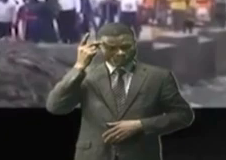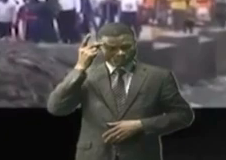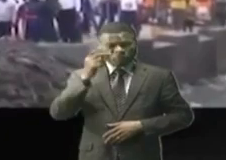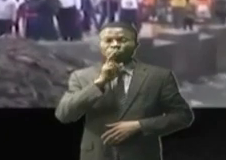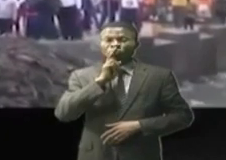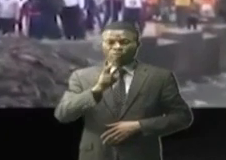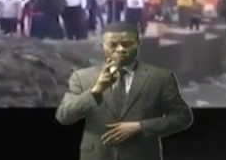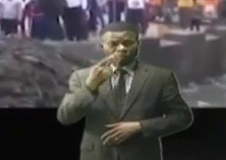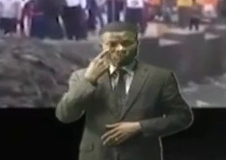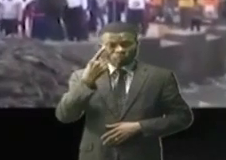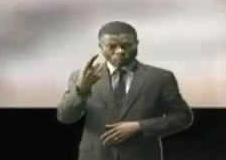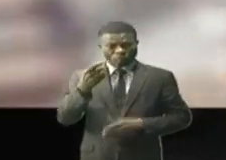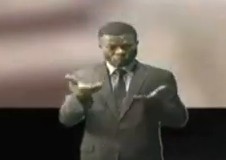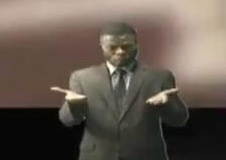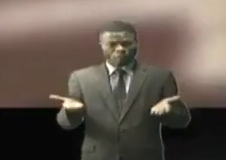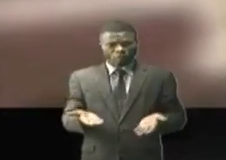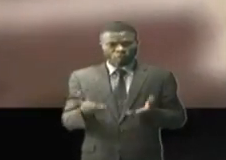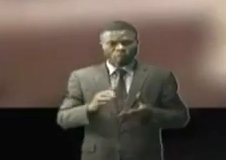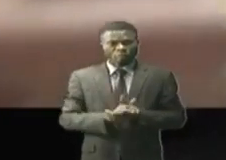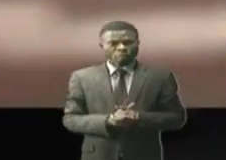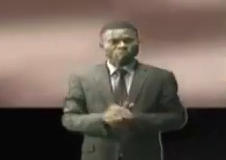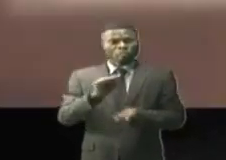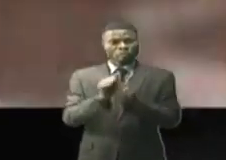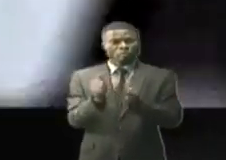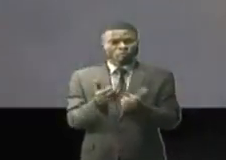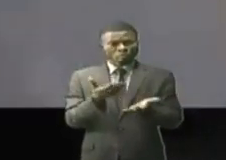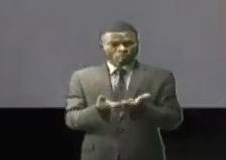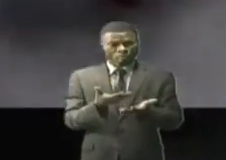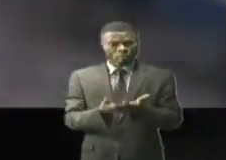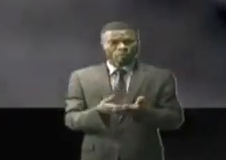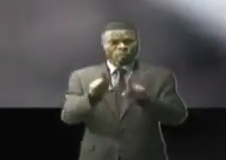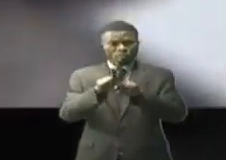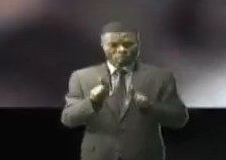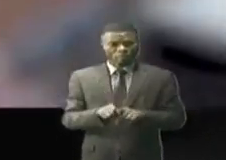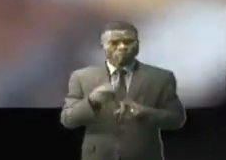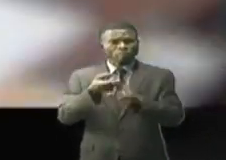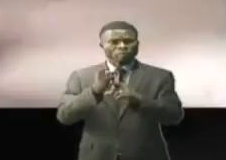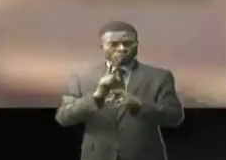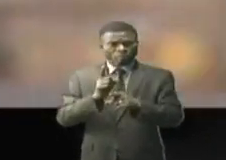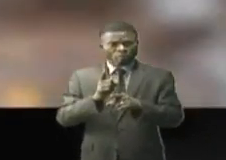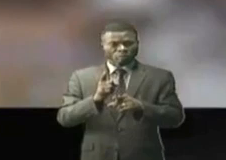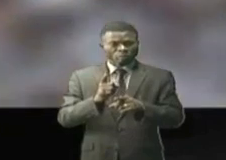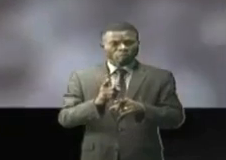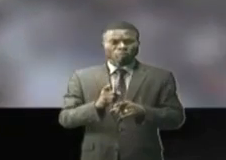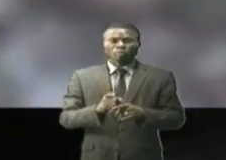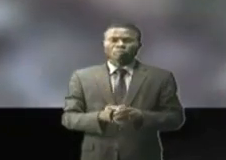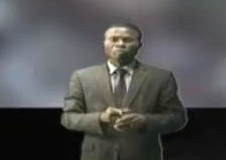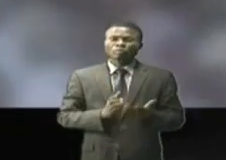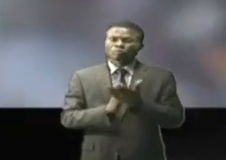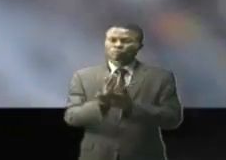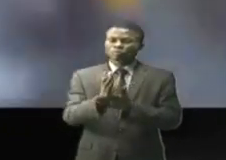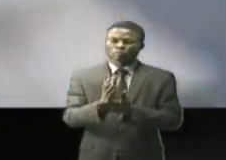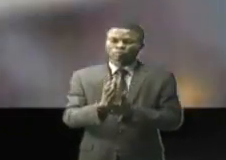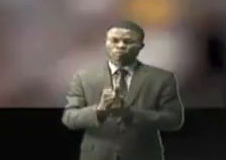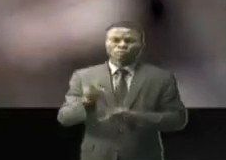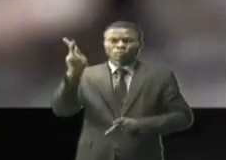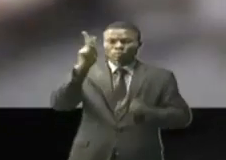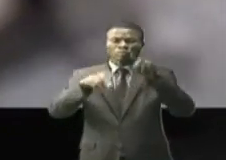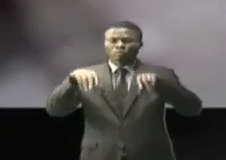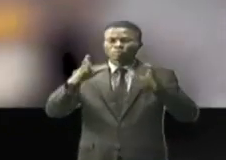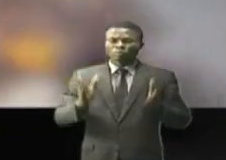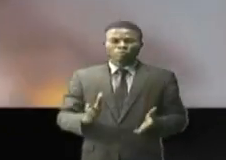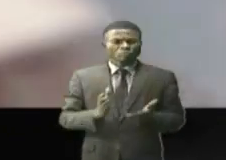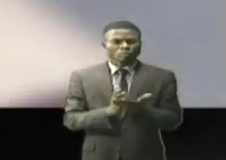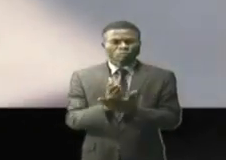exclusivité de la capitale congolaise. Cette problématique est aussi liée à l'incivisme observé dans le chef d'une majorité de